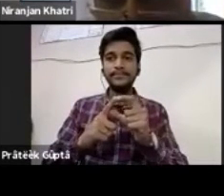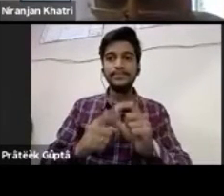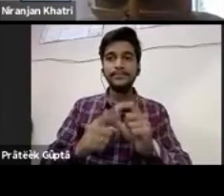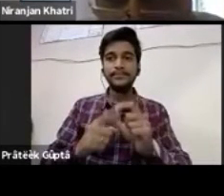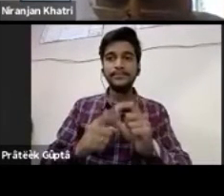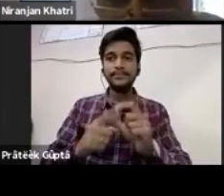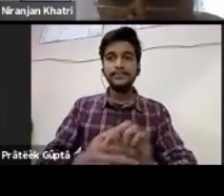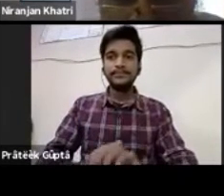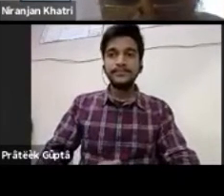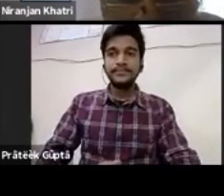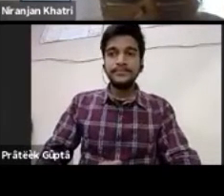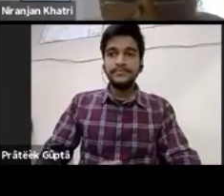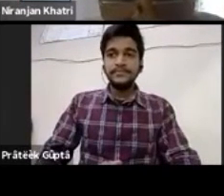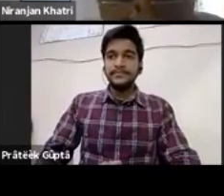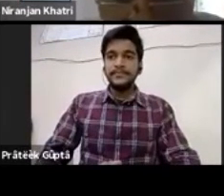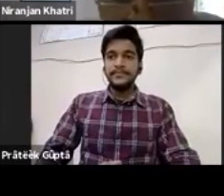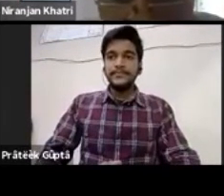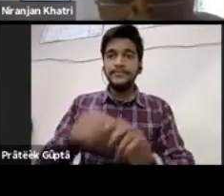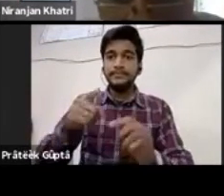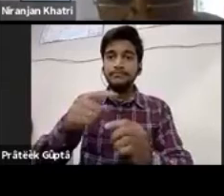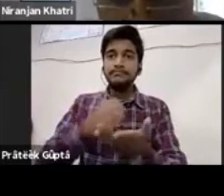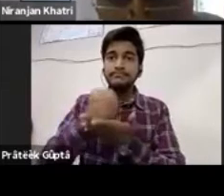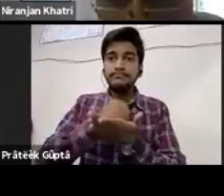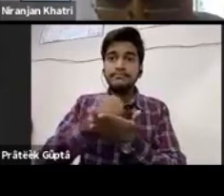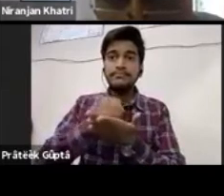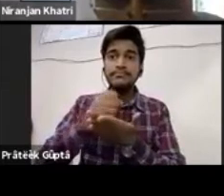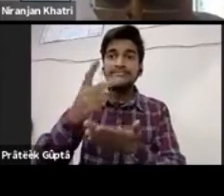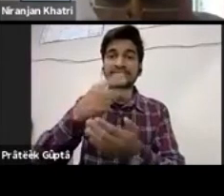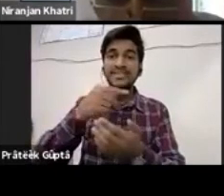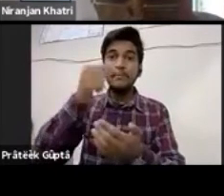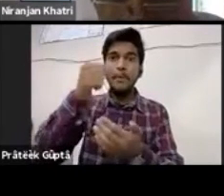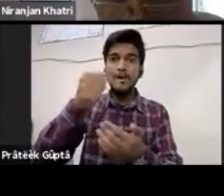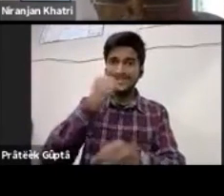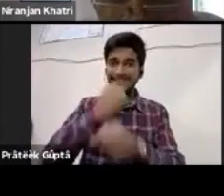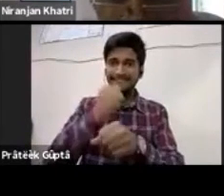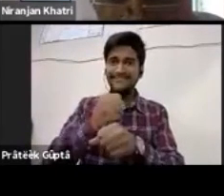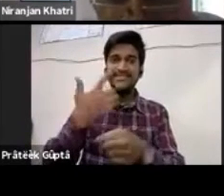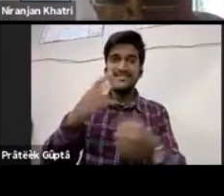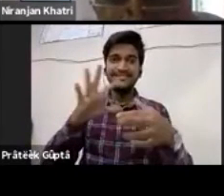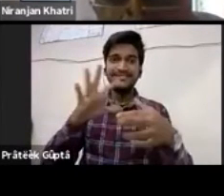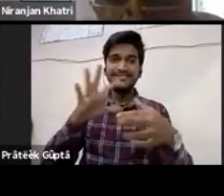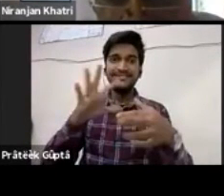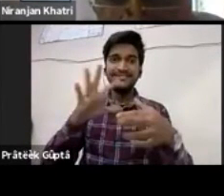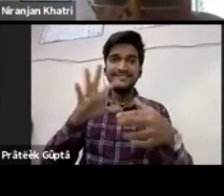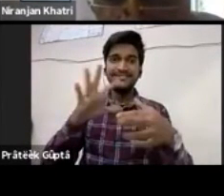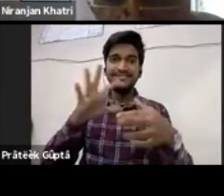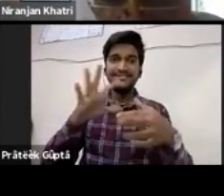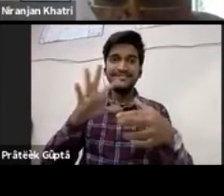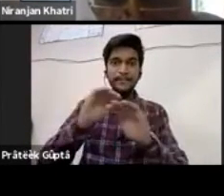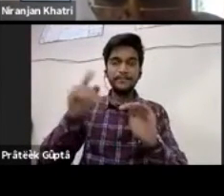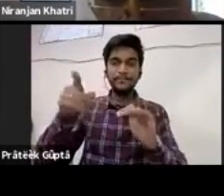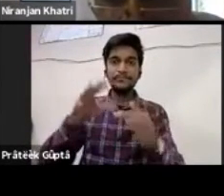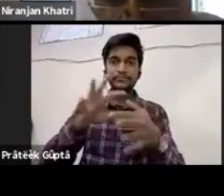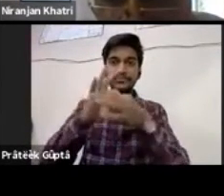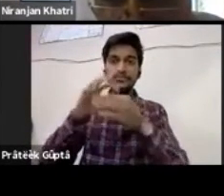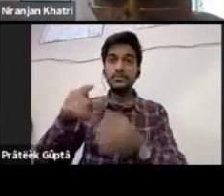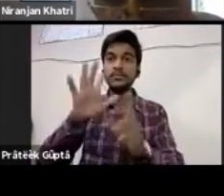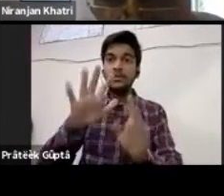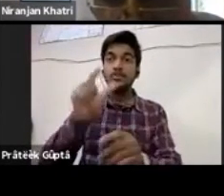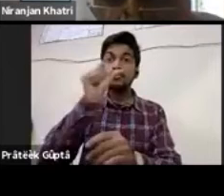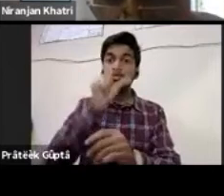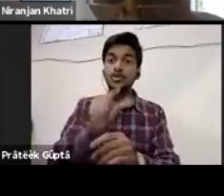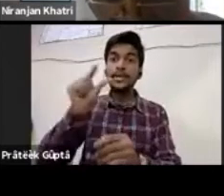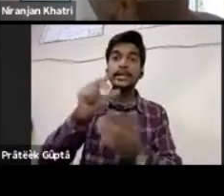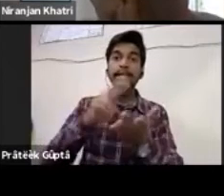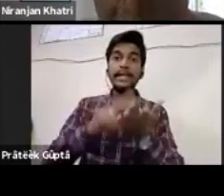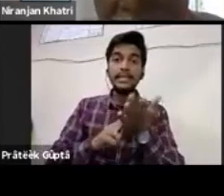And since there, I'm hoping you have a good policy makers, people could listen. There are a couple of questions around universal